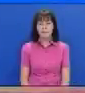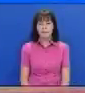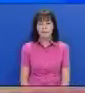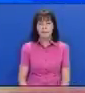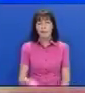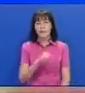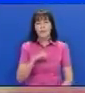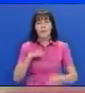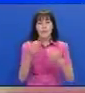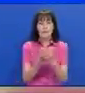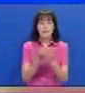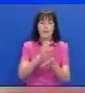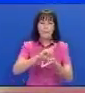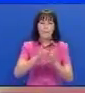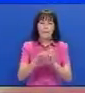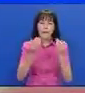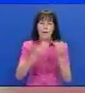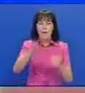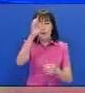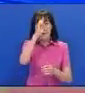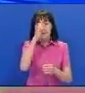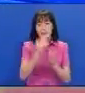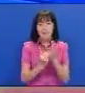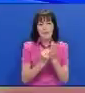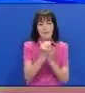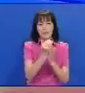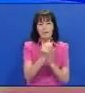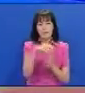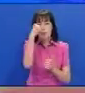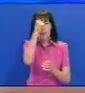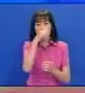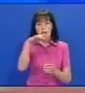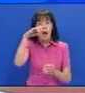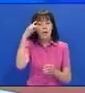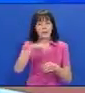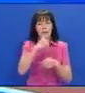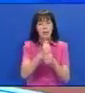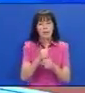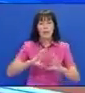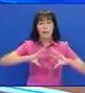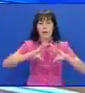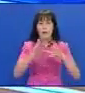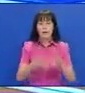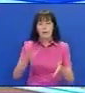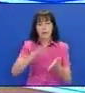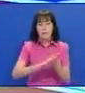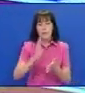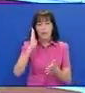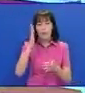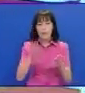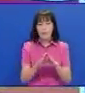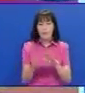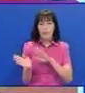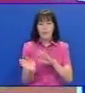Енді өңір жаңалықтарына ойыссақ, бұл елімізде биік белестер жылы. Қазақтың тарихын бүкіл әлемге таныстыратын болашақ пен